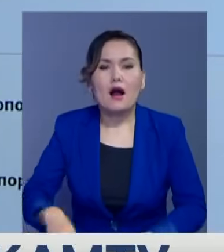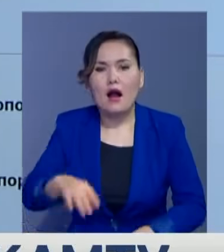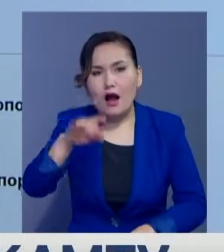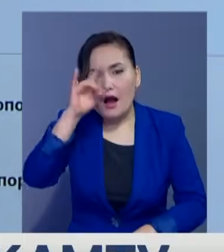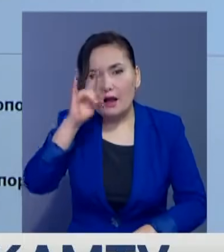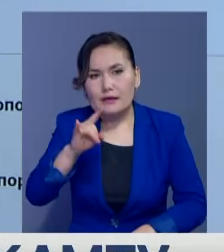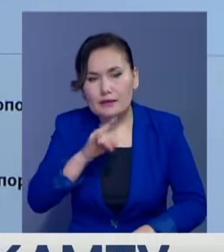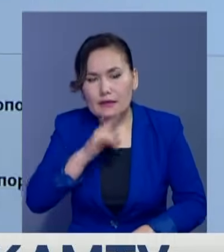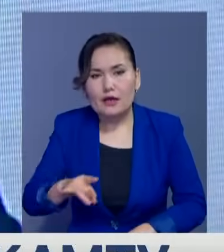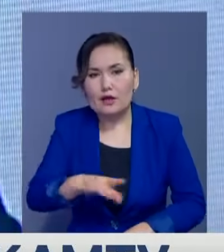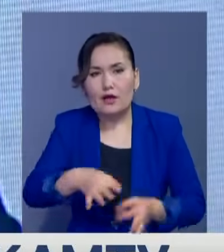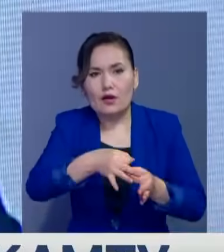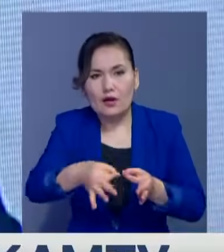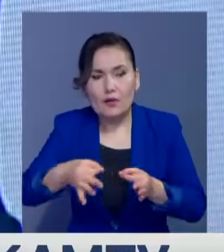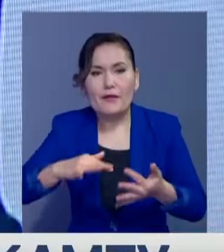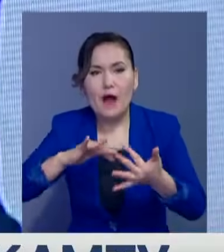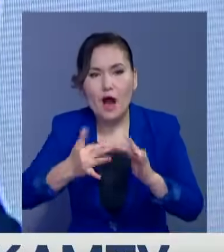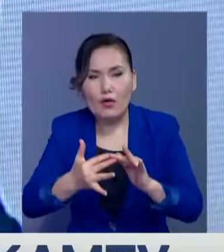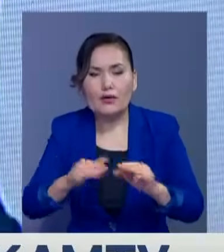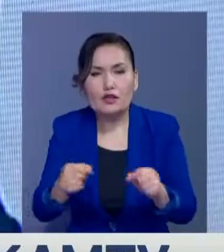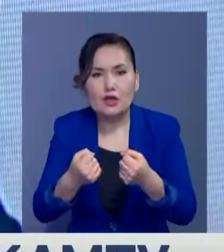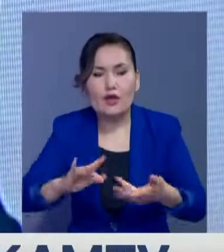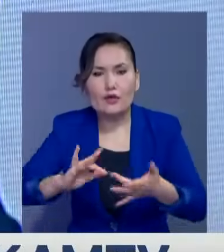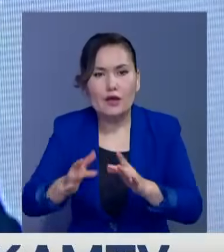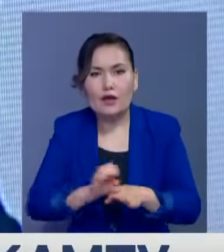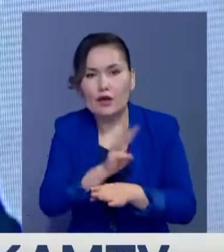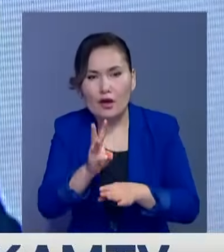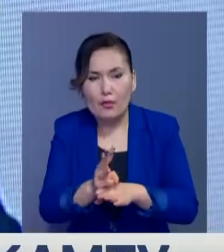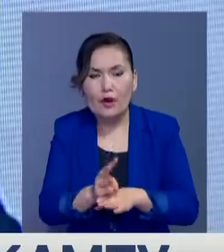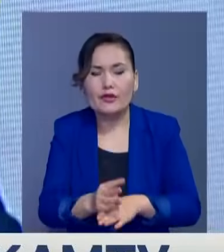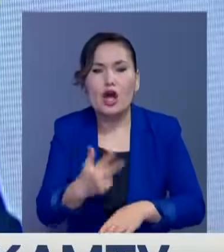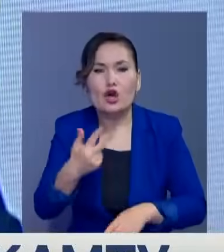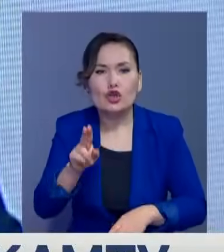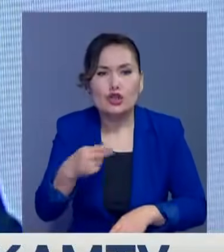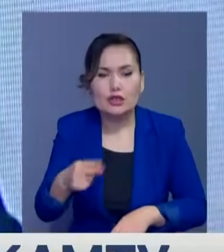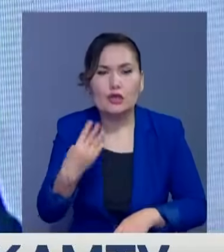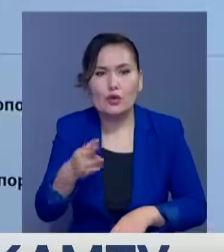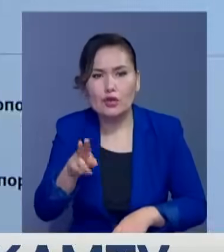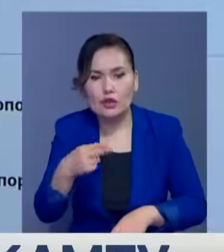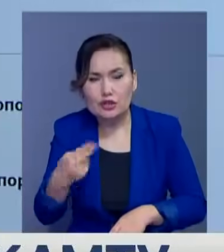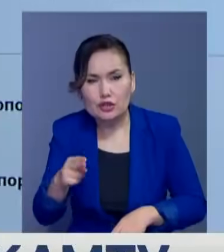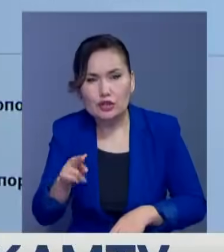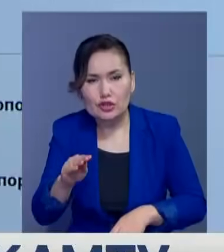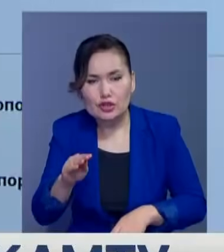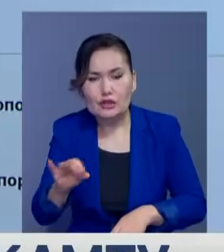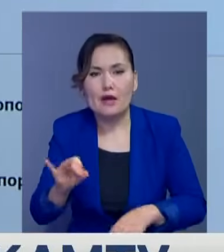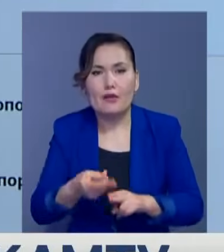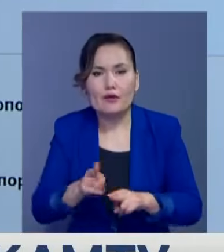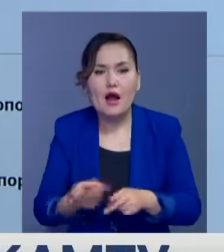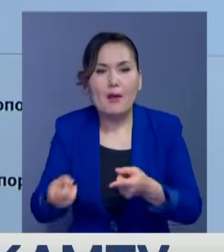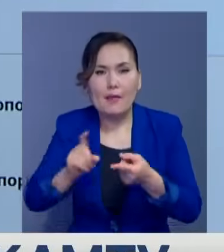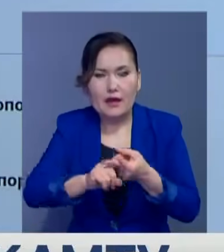смартфон арқылы интернетке негізінен 3G және 4G мобильді байланысы арқылы қосылған